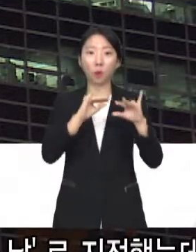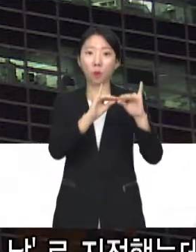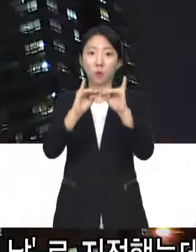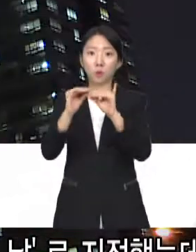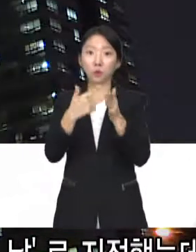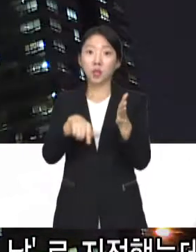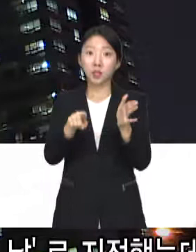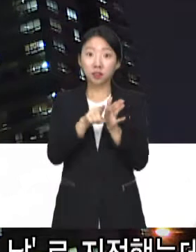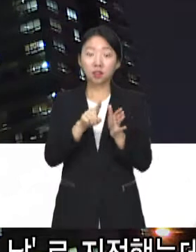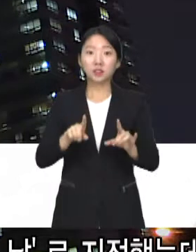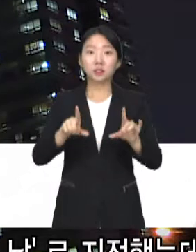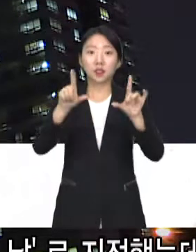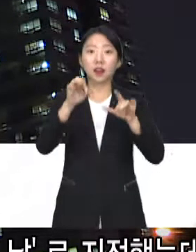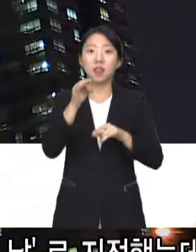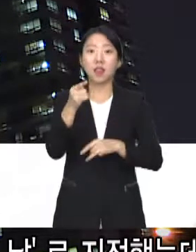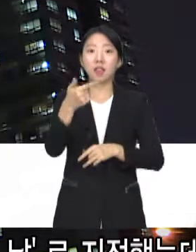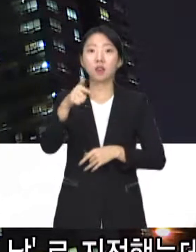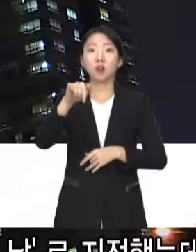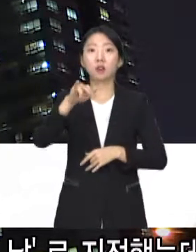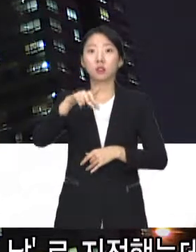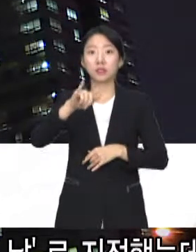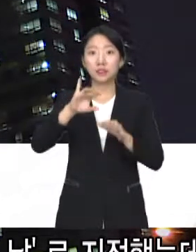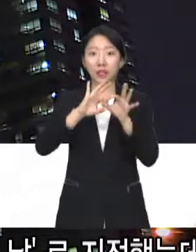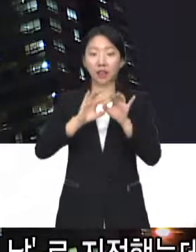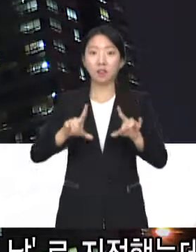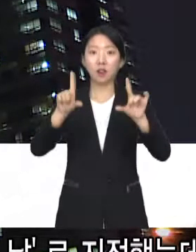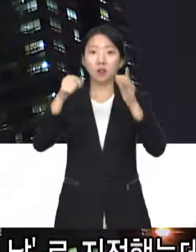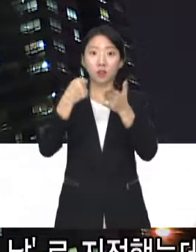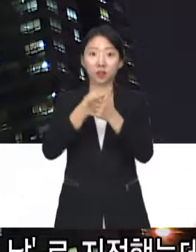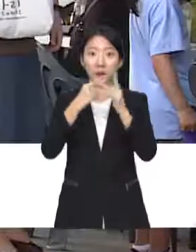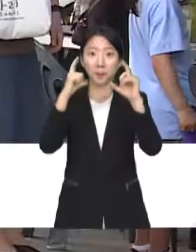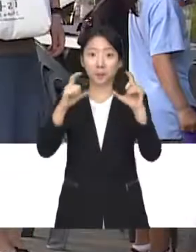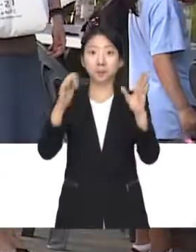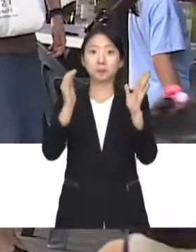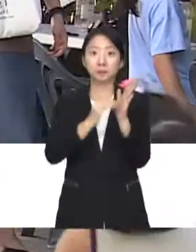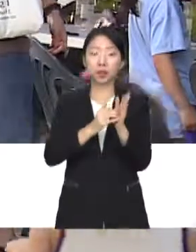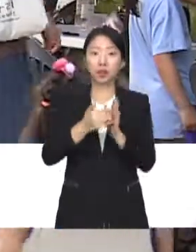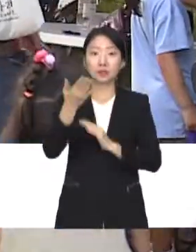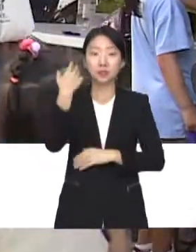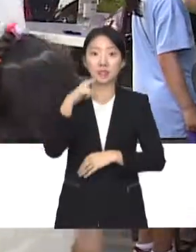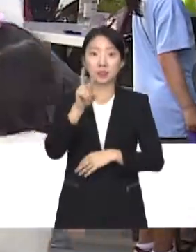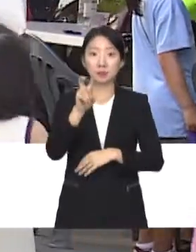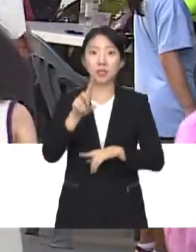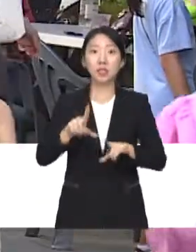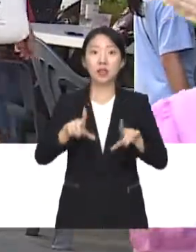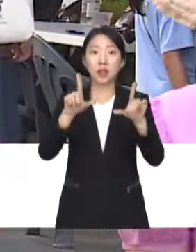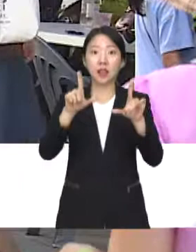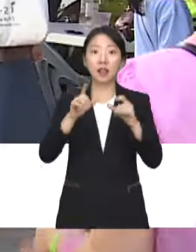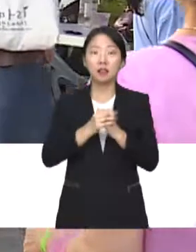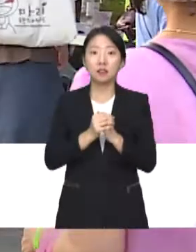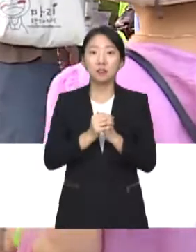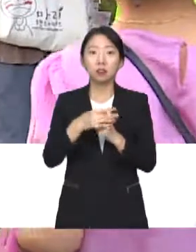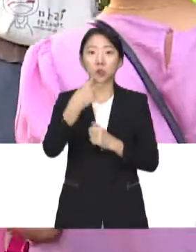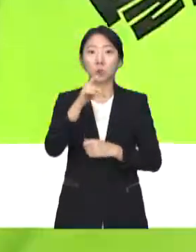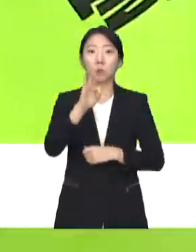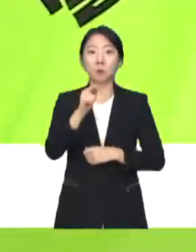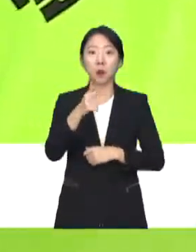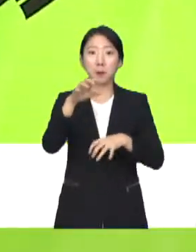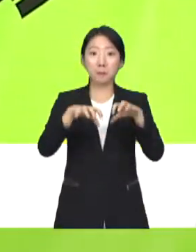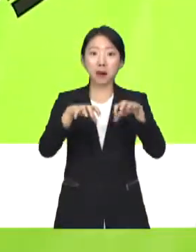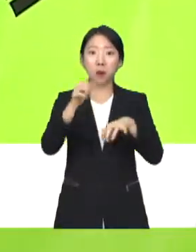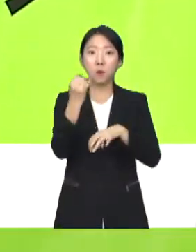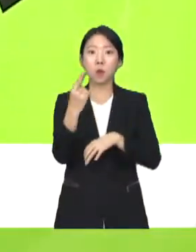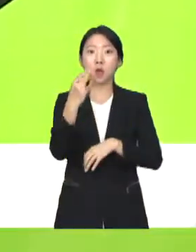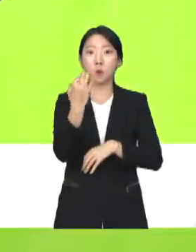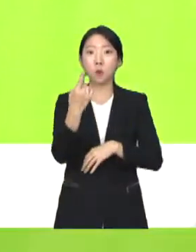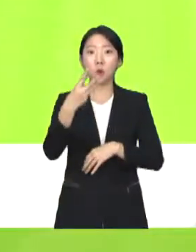대한 공감대를 형성하고자 이날을 에너지의 날로 지정했는데요. 안양시는 지난 22일 에너지의 날을 맞아